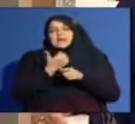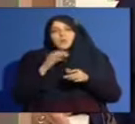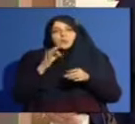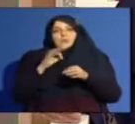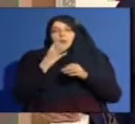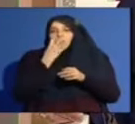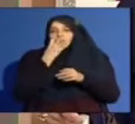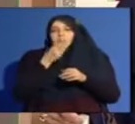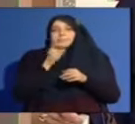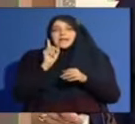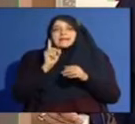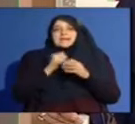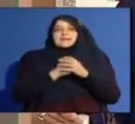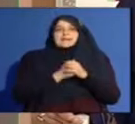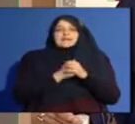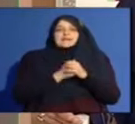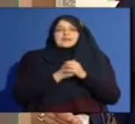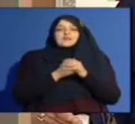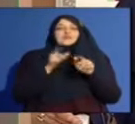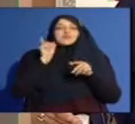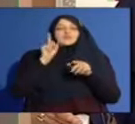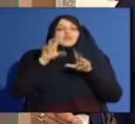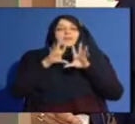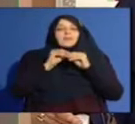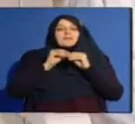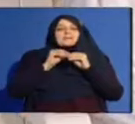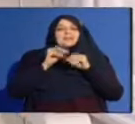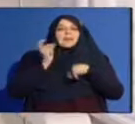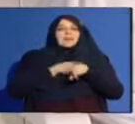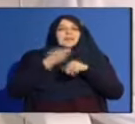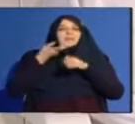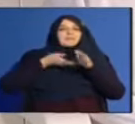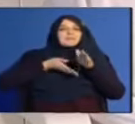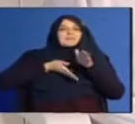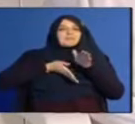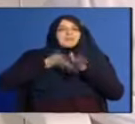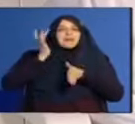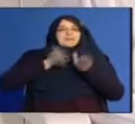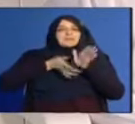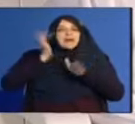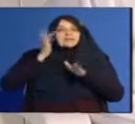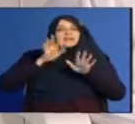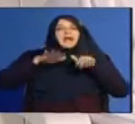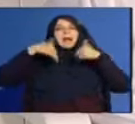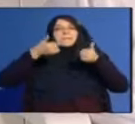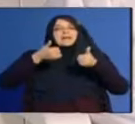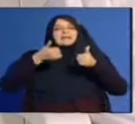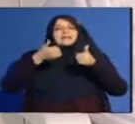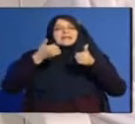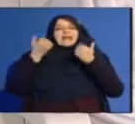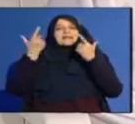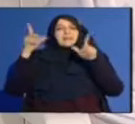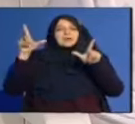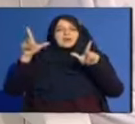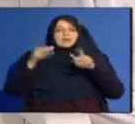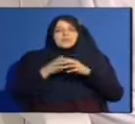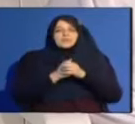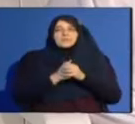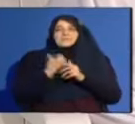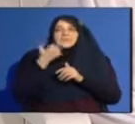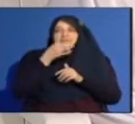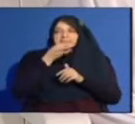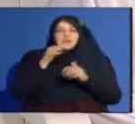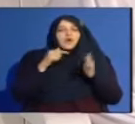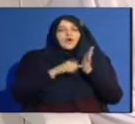مباشرة بعد الاستقلال دكتور سعيد؟ والله في أكيد فيه اختلافات، يعني الذي يستقرئ هذه